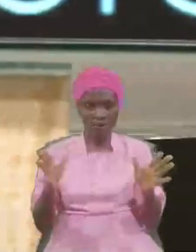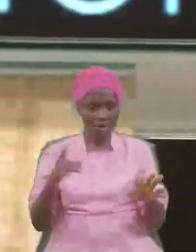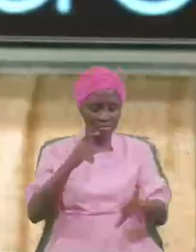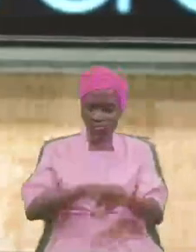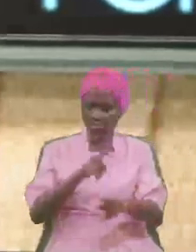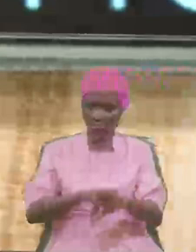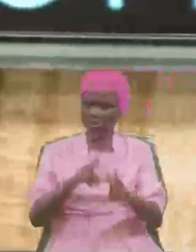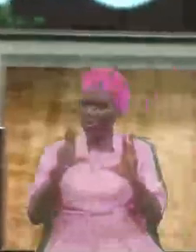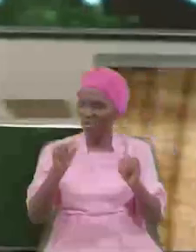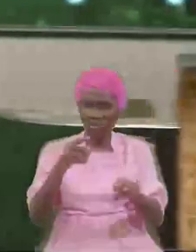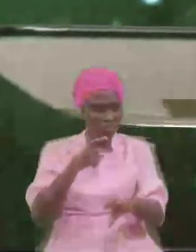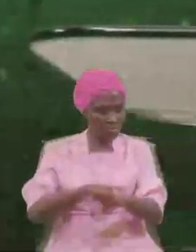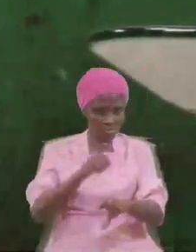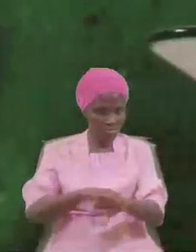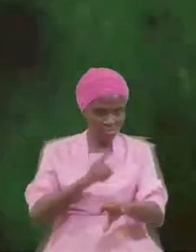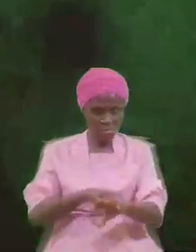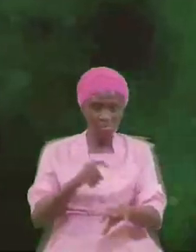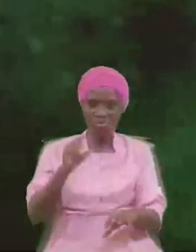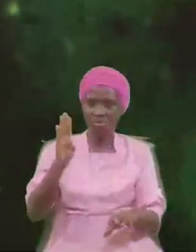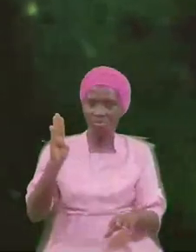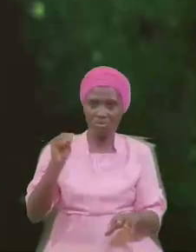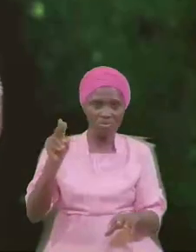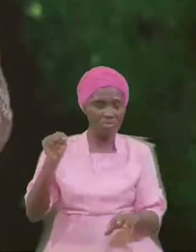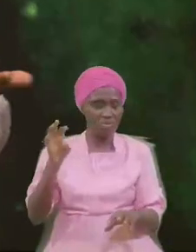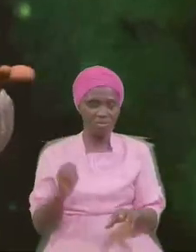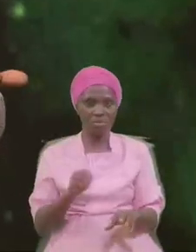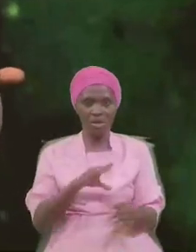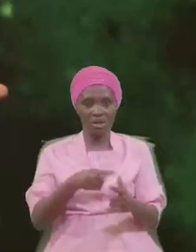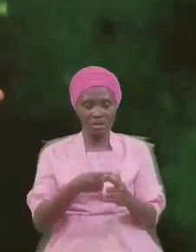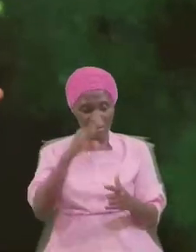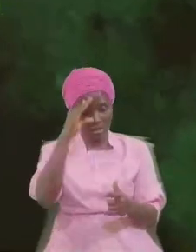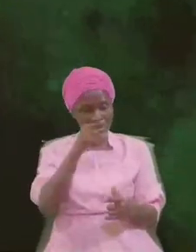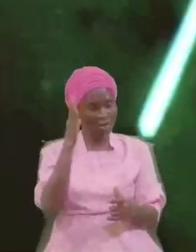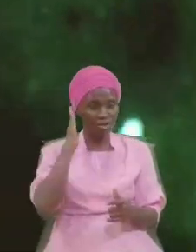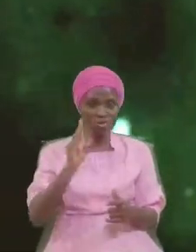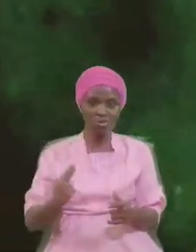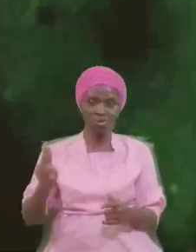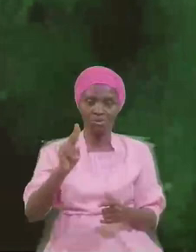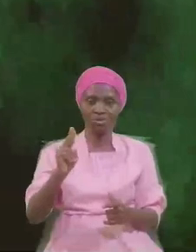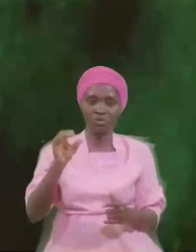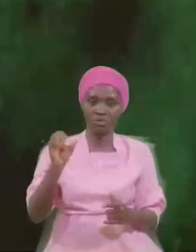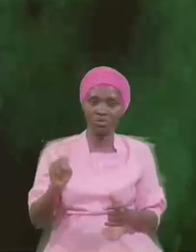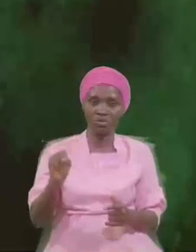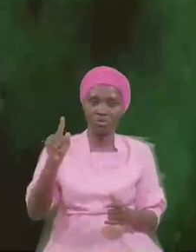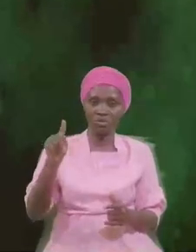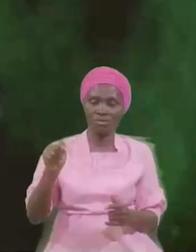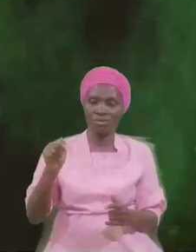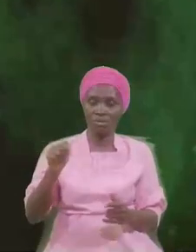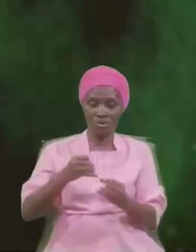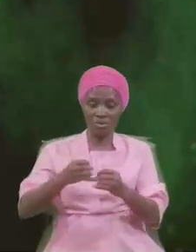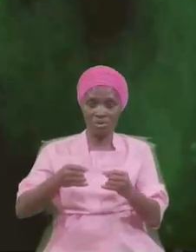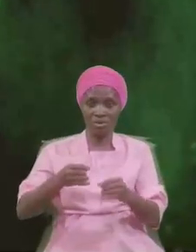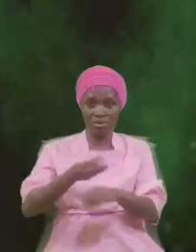jambe sans os. Et l'enfant enroule la jambe